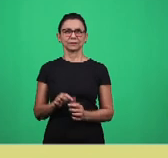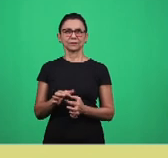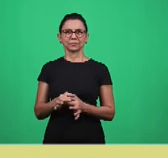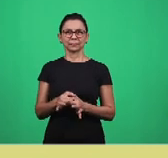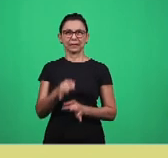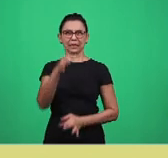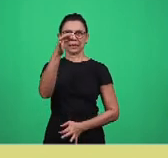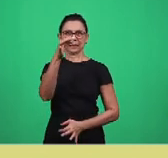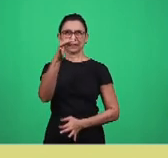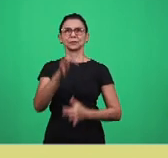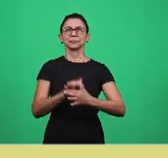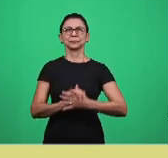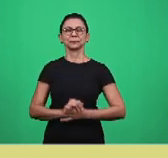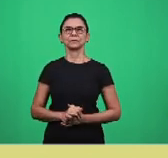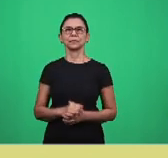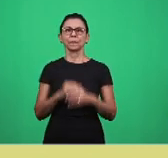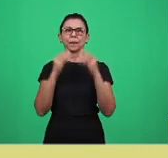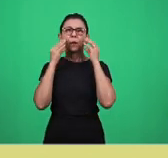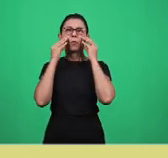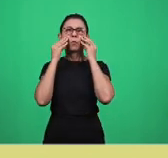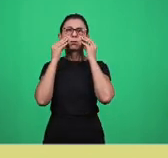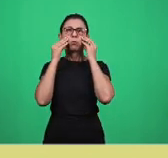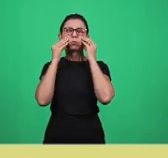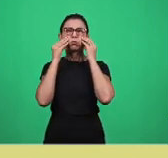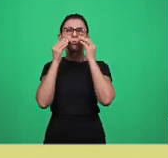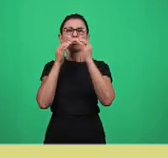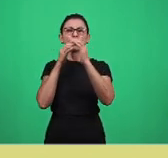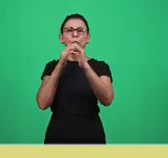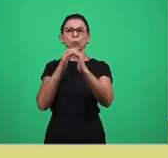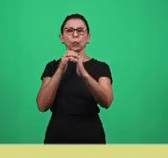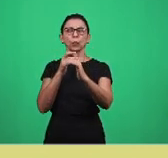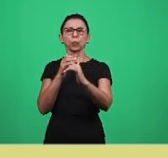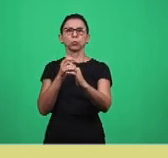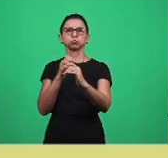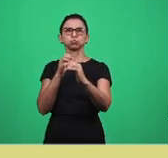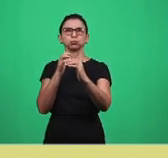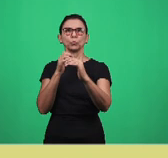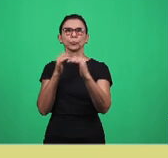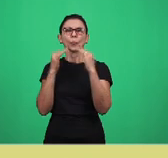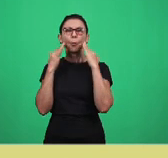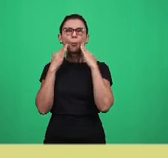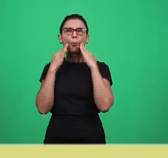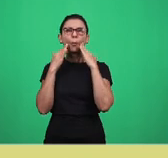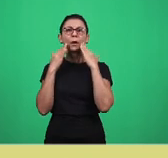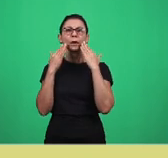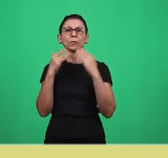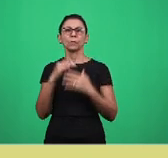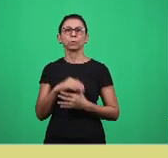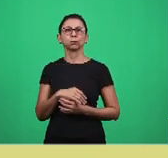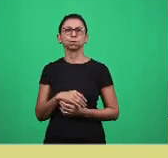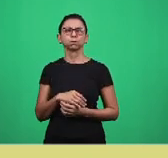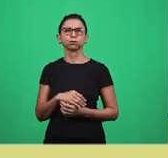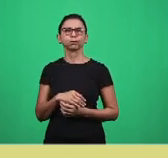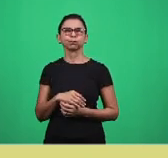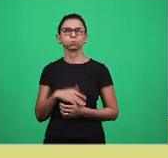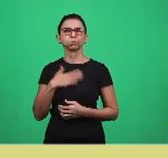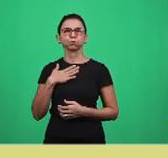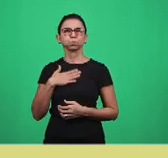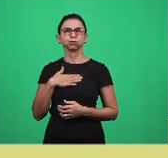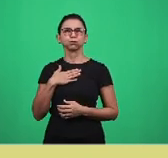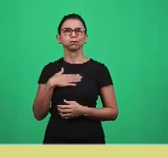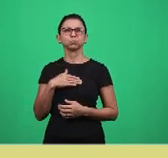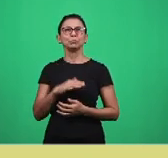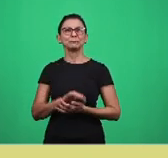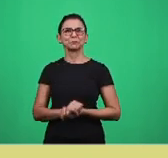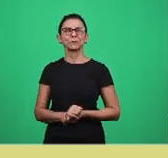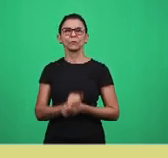relaxé et le bec doit être mis juste sur les lèvres. Nous